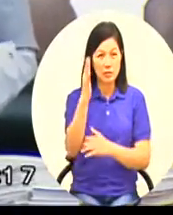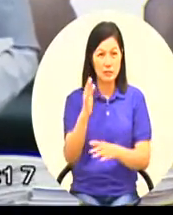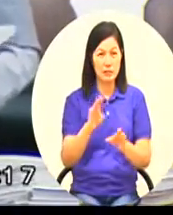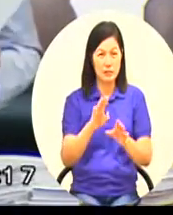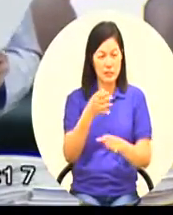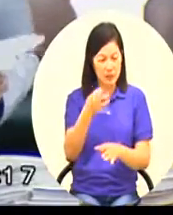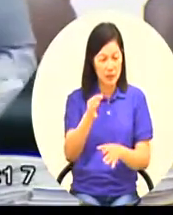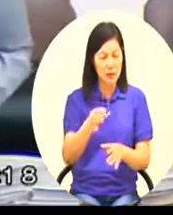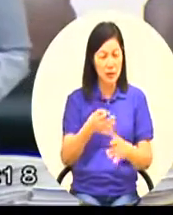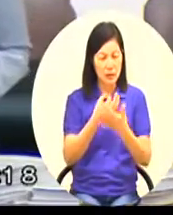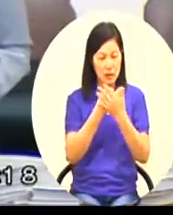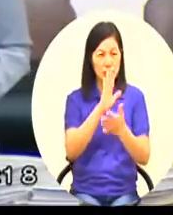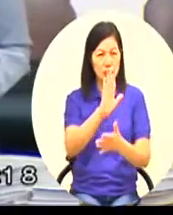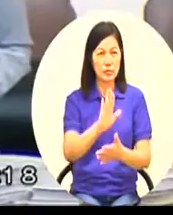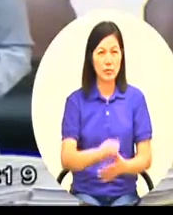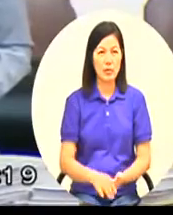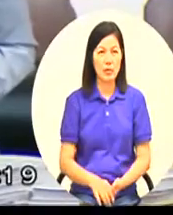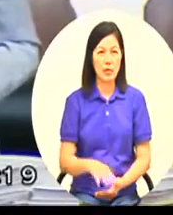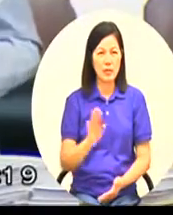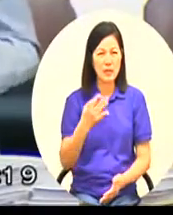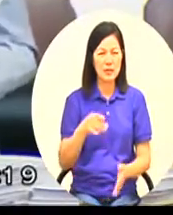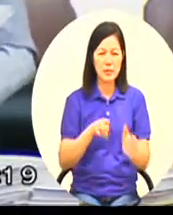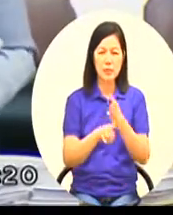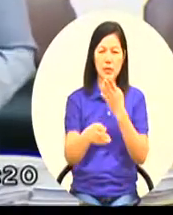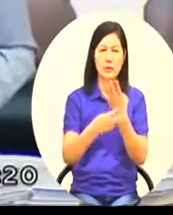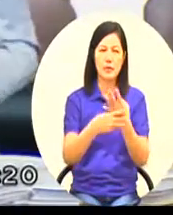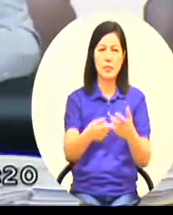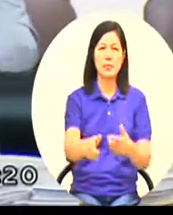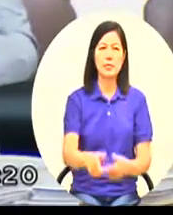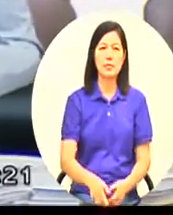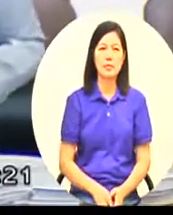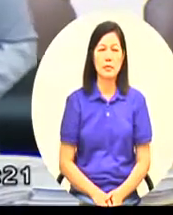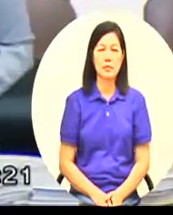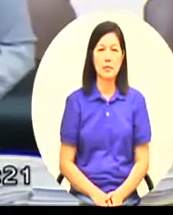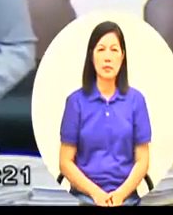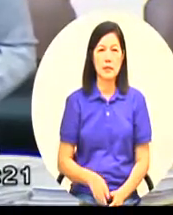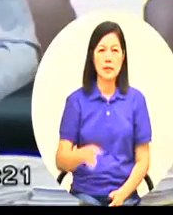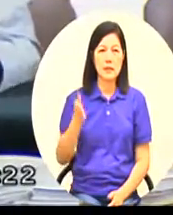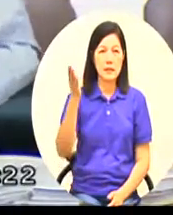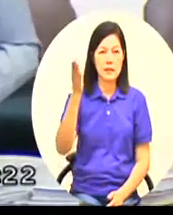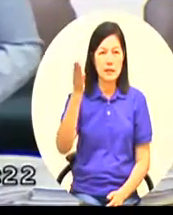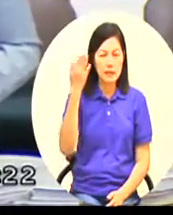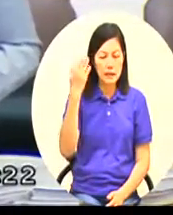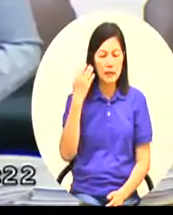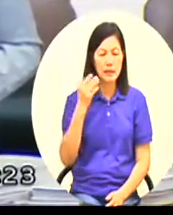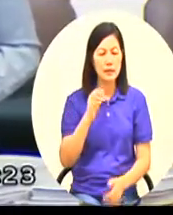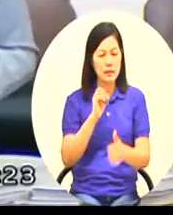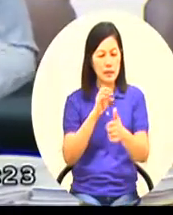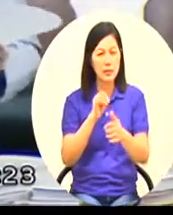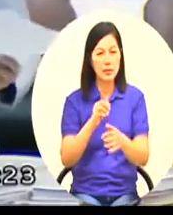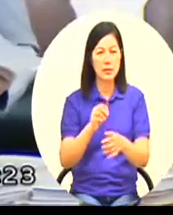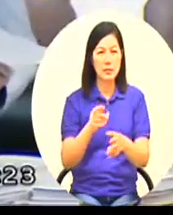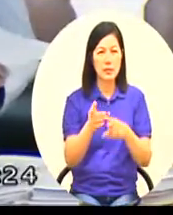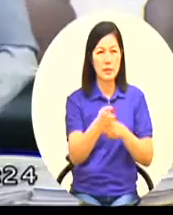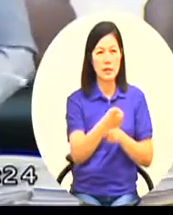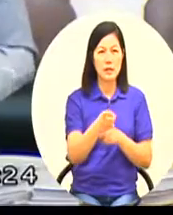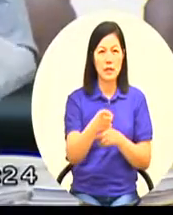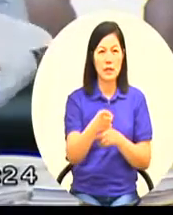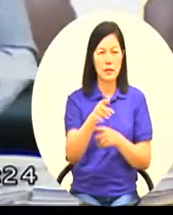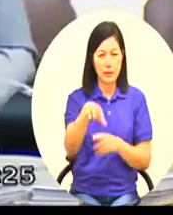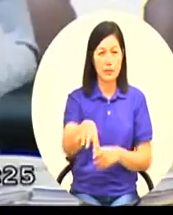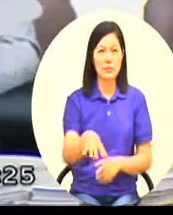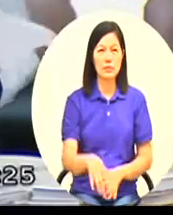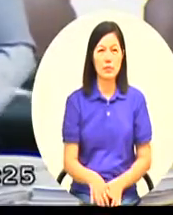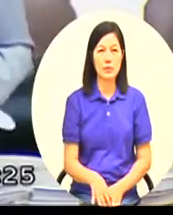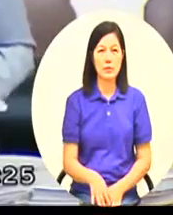竟他们不是专业的，咱过去一直在讲消防局进前都因为他们要去